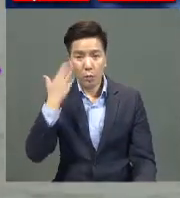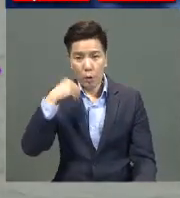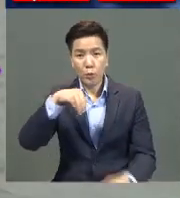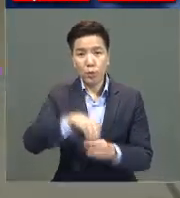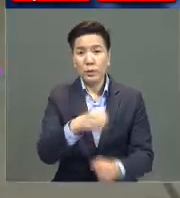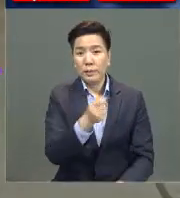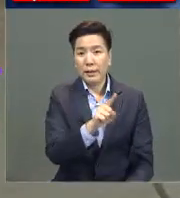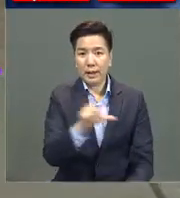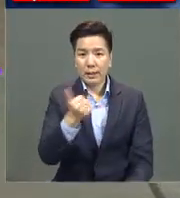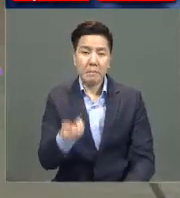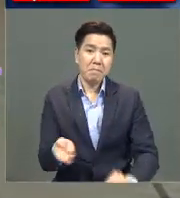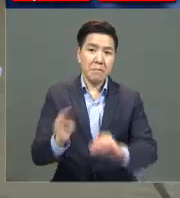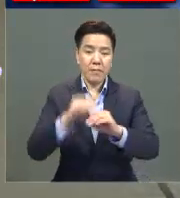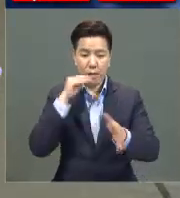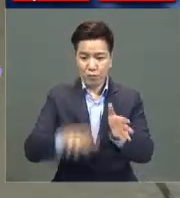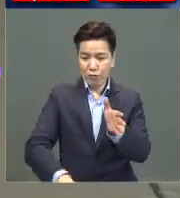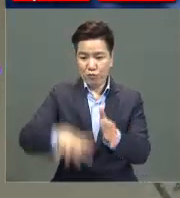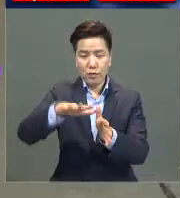ล้านหกแสนลูกบาศก์เมตรจากก่อนหน้านี้มีน้ำอยู่เพียงแค่11